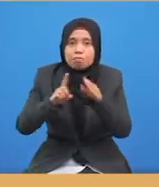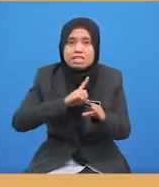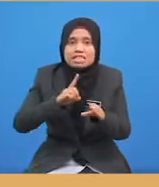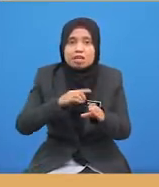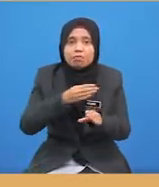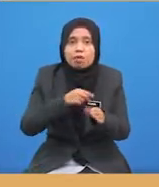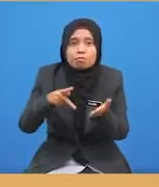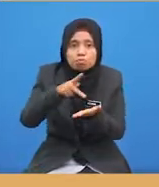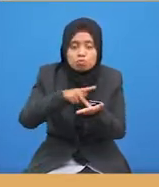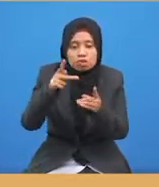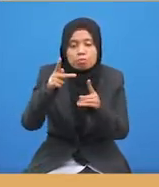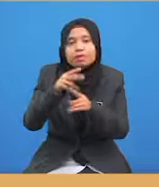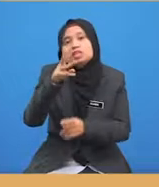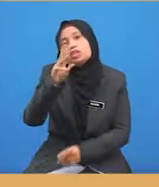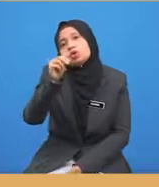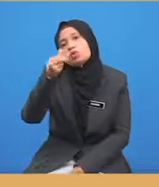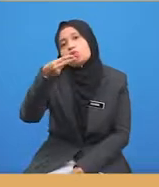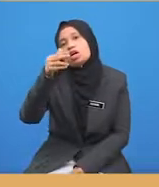berpusat kepada wahyu.